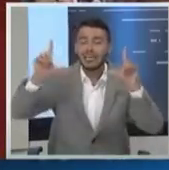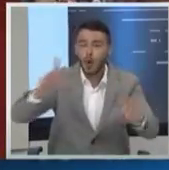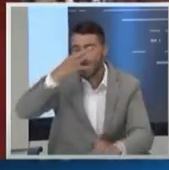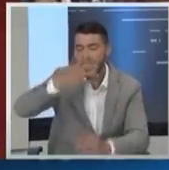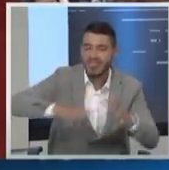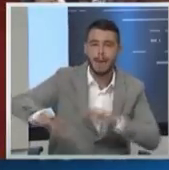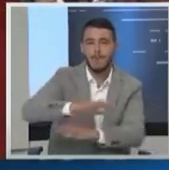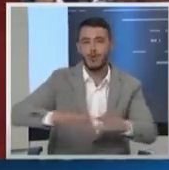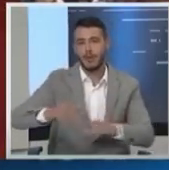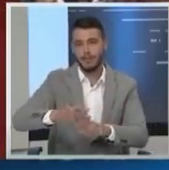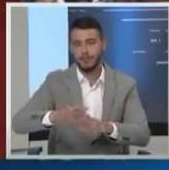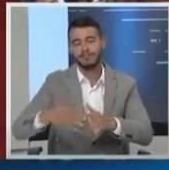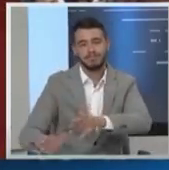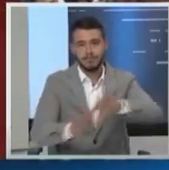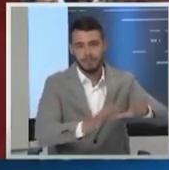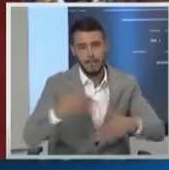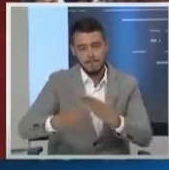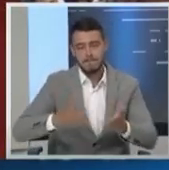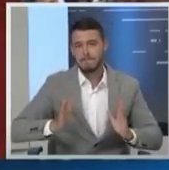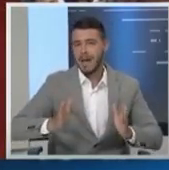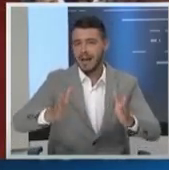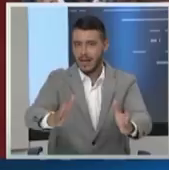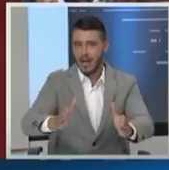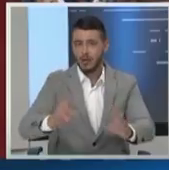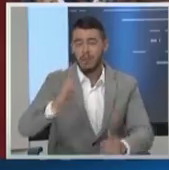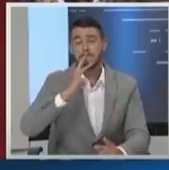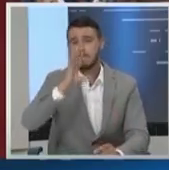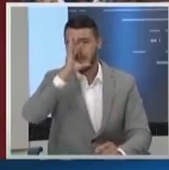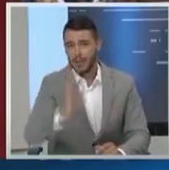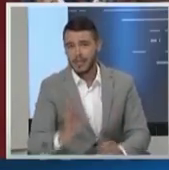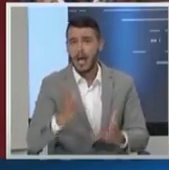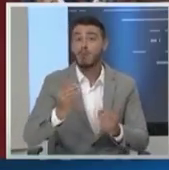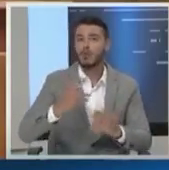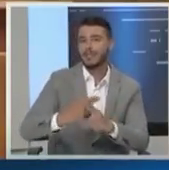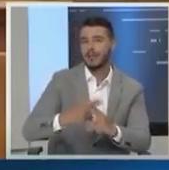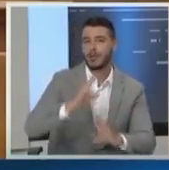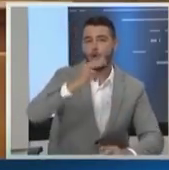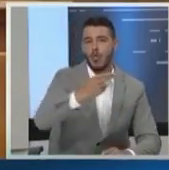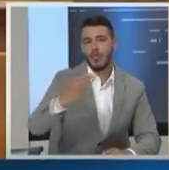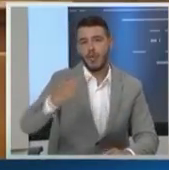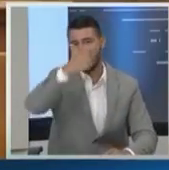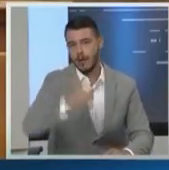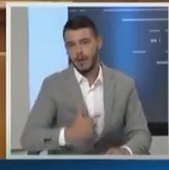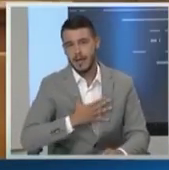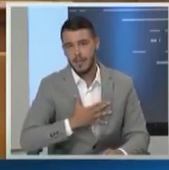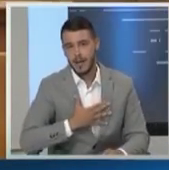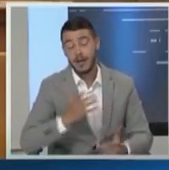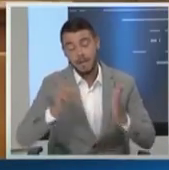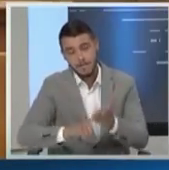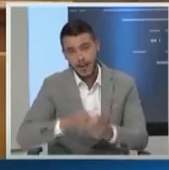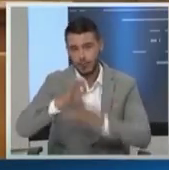Πάμε παρακάτω και κλείνω με αυτό, γιατί αυτό είναι το πιο ευαίσθητο θέμα για μένα και δεν μπορούσα να το αφήσω ασχολίαστο.